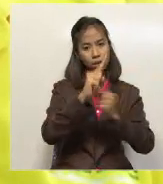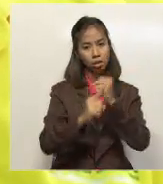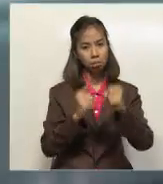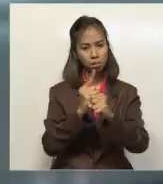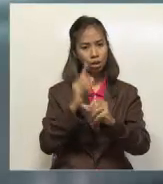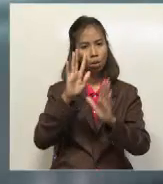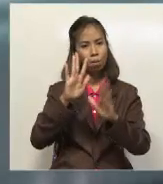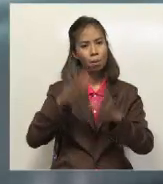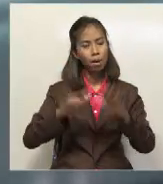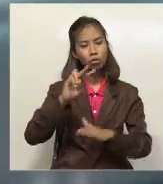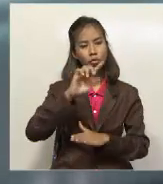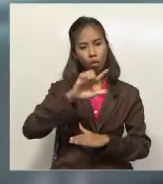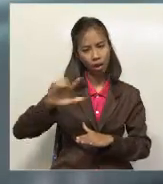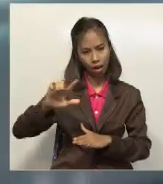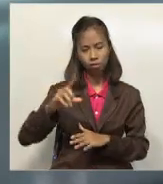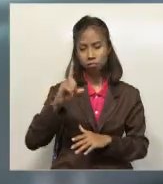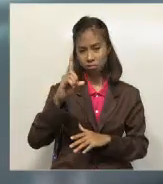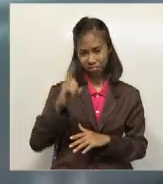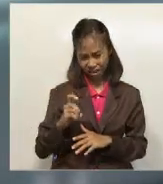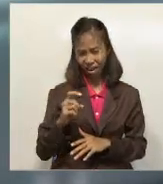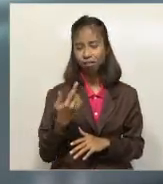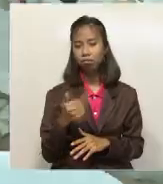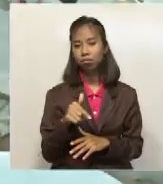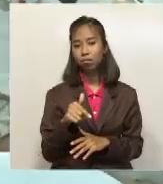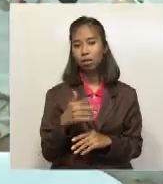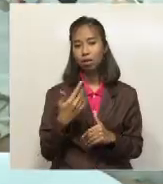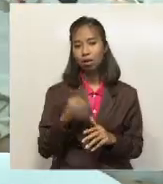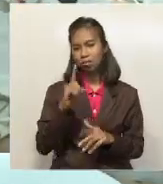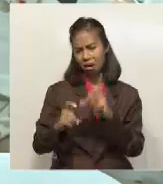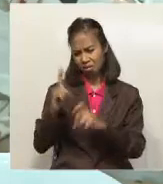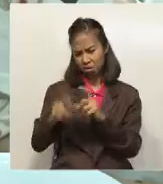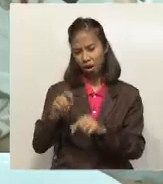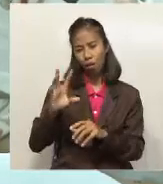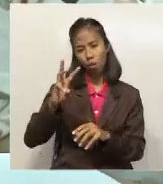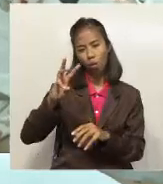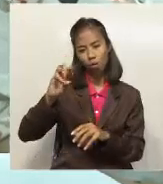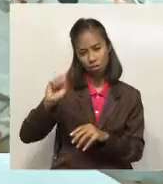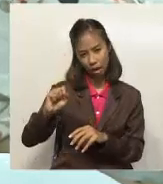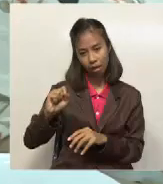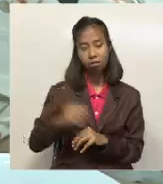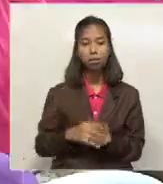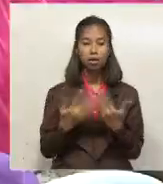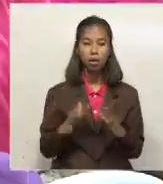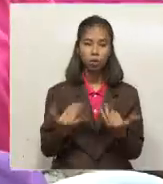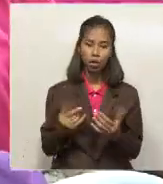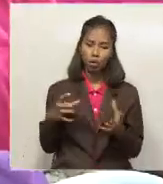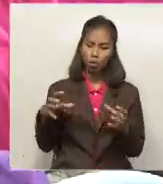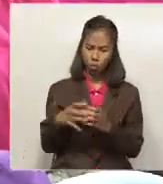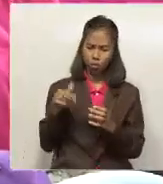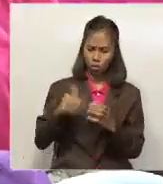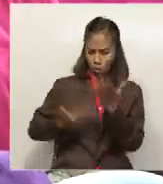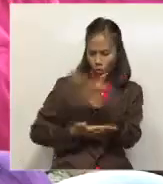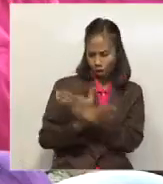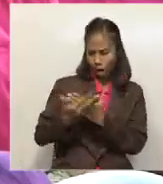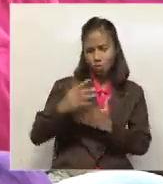กว่า 2 ล้านคนเสียชีวิตปีหนึ่งนะคะกว่า 600,000 คนซึ่งกลุ่มคนที่มีความเสี่ยงเป็นโรคม